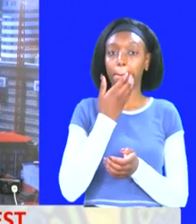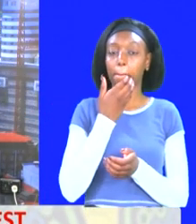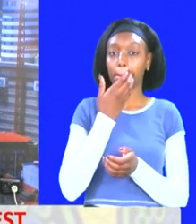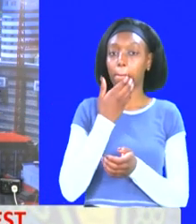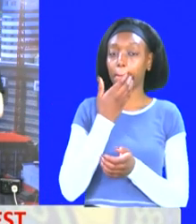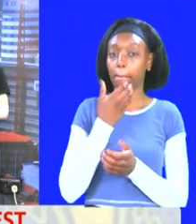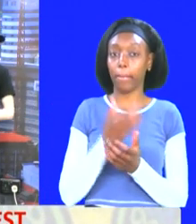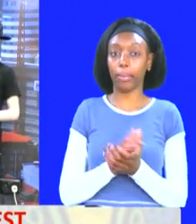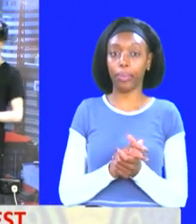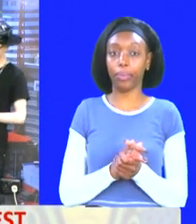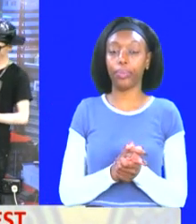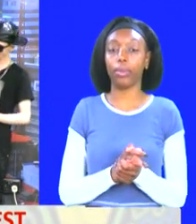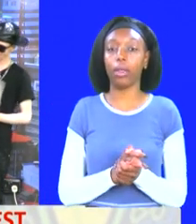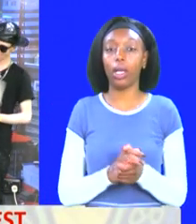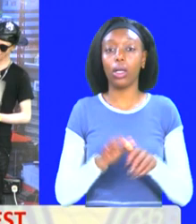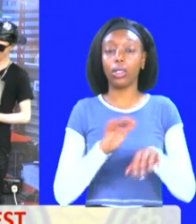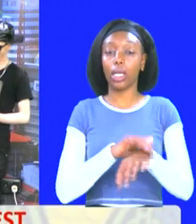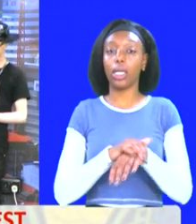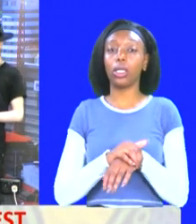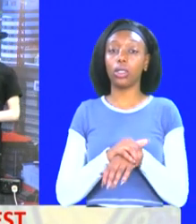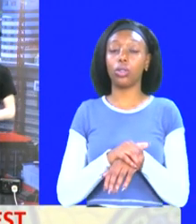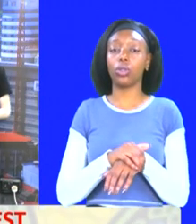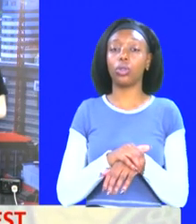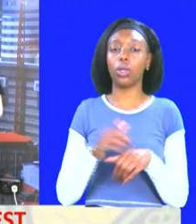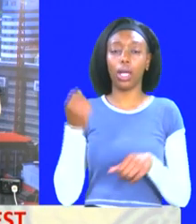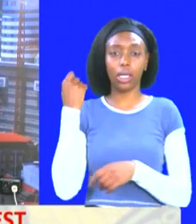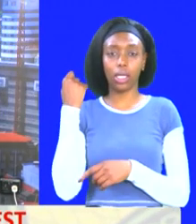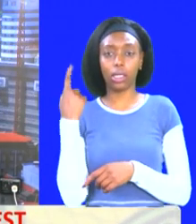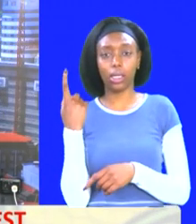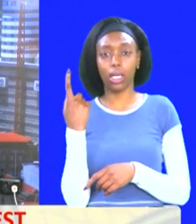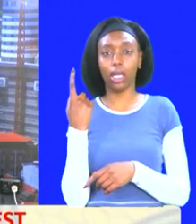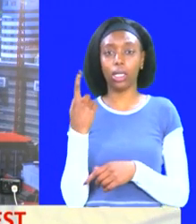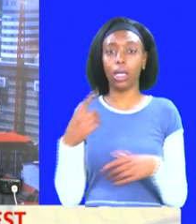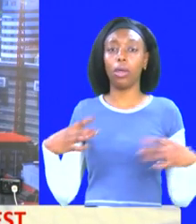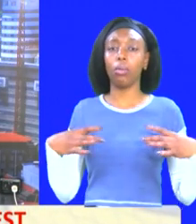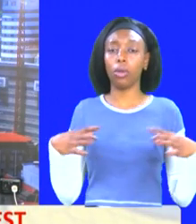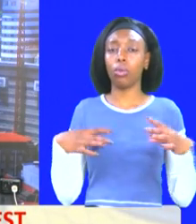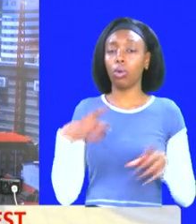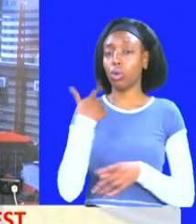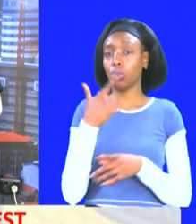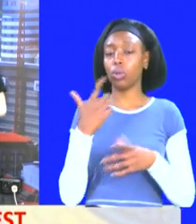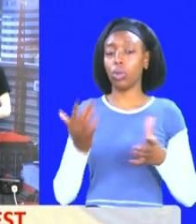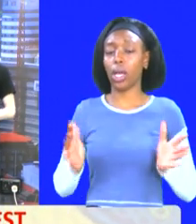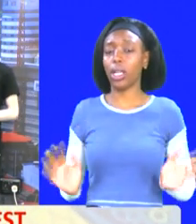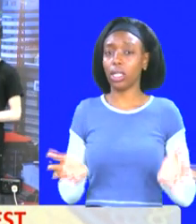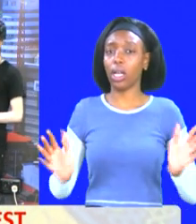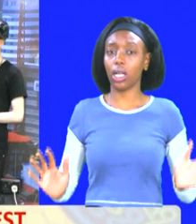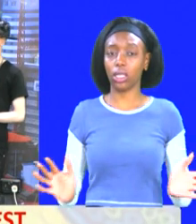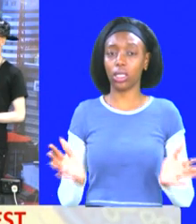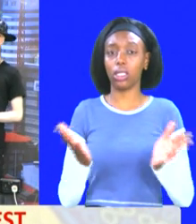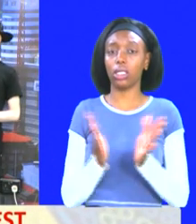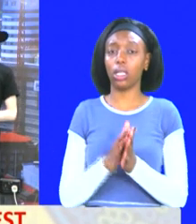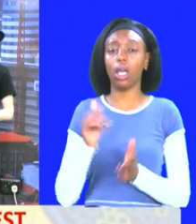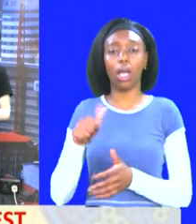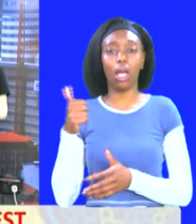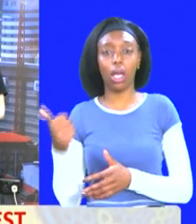kake hapo hivyo anatusaidia kusukuma maisha. Anatusaidia kusukuma maisha. Watu kama hao mzee, mimi mkifunga TikTok, mimi